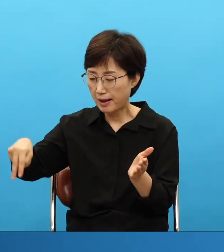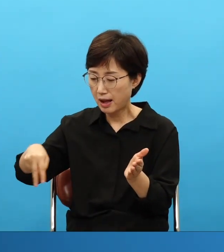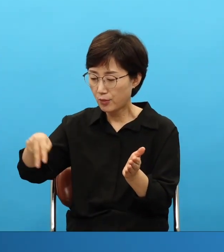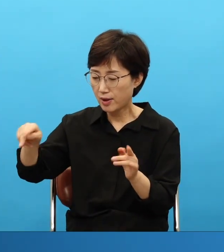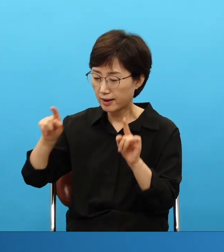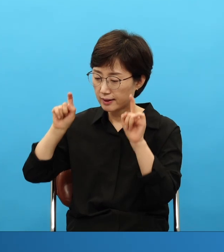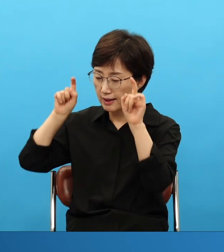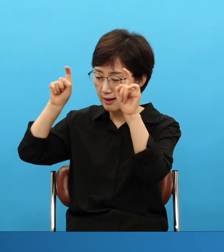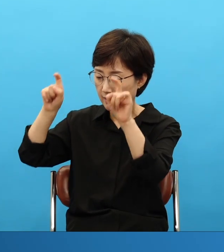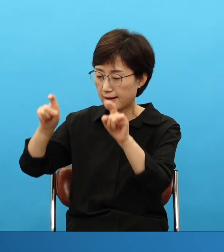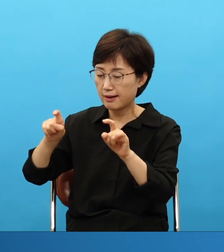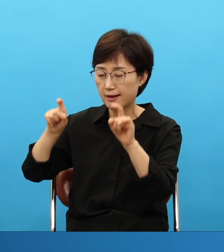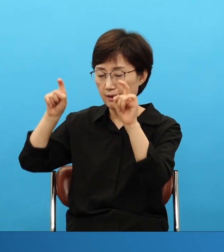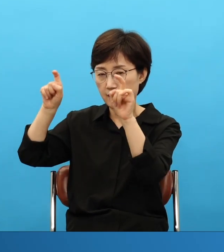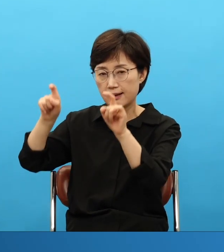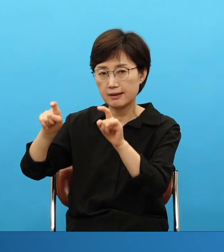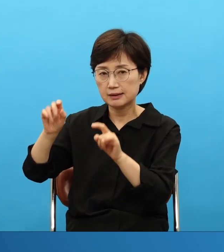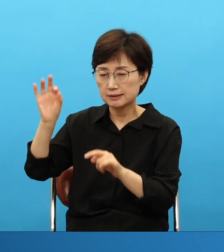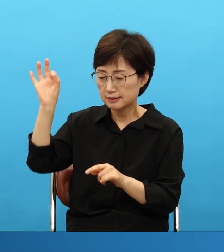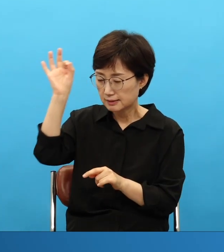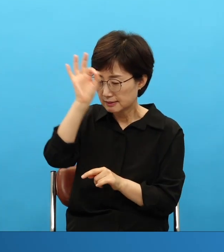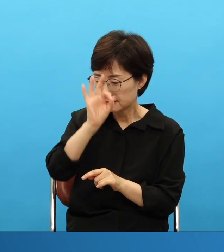하소서이를고 바